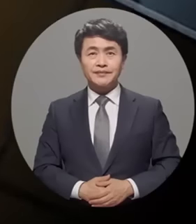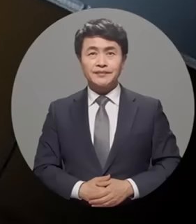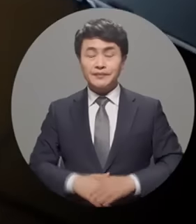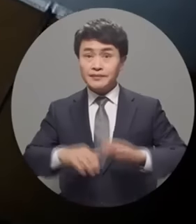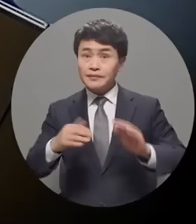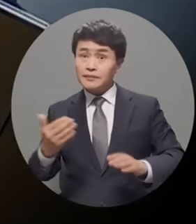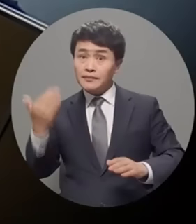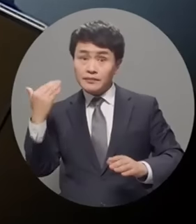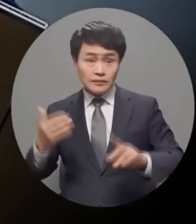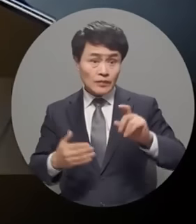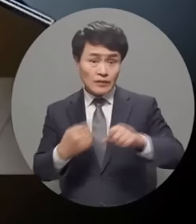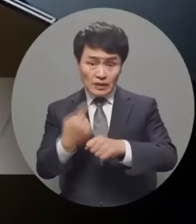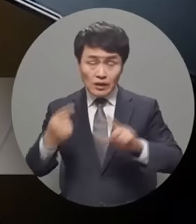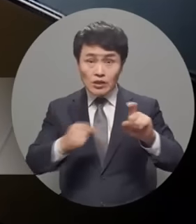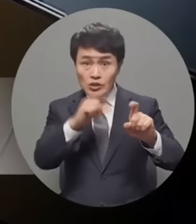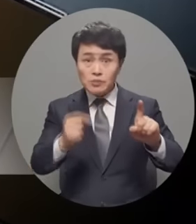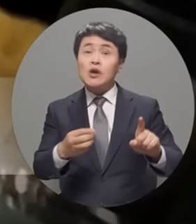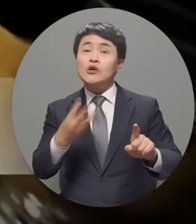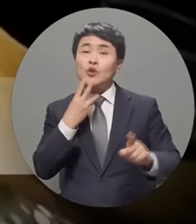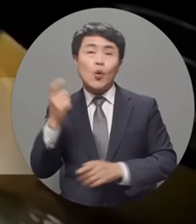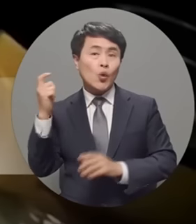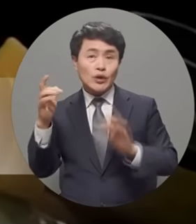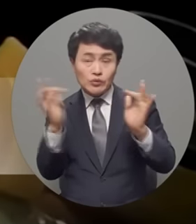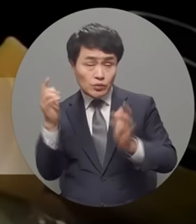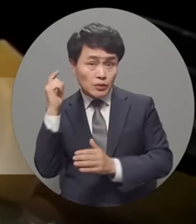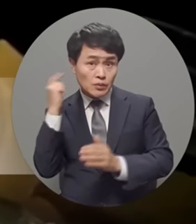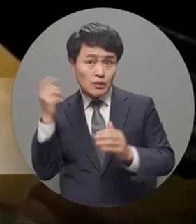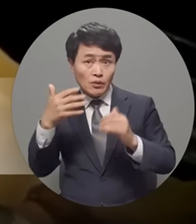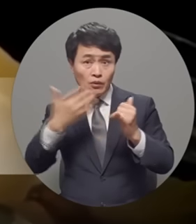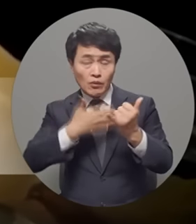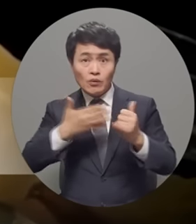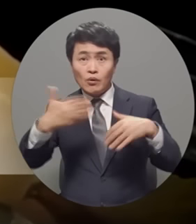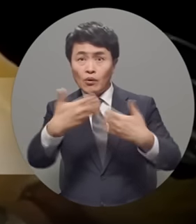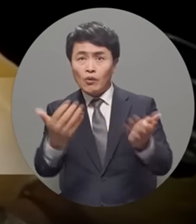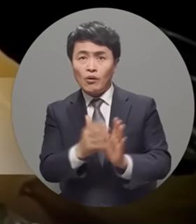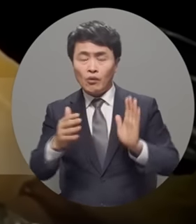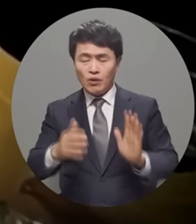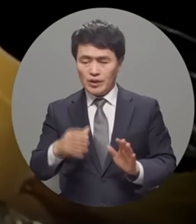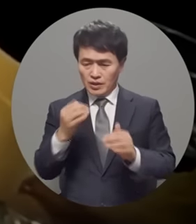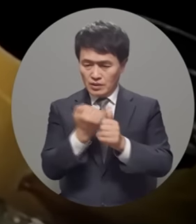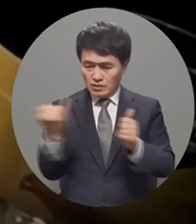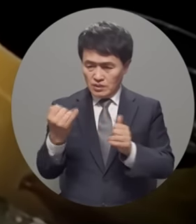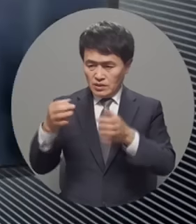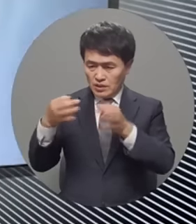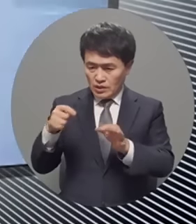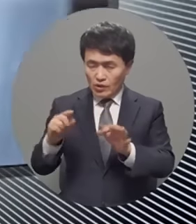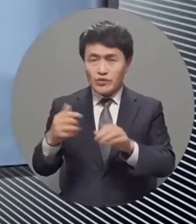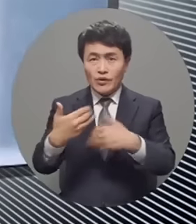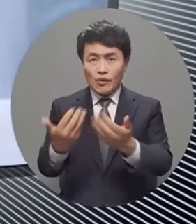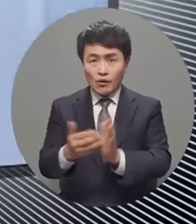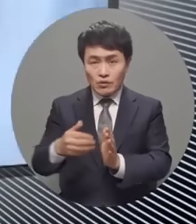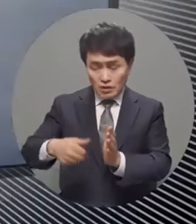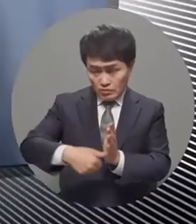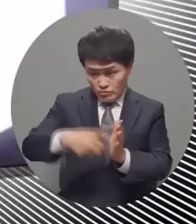지난해 11월 유튜브 방송 서울의 소리가 김건희 여사가 명품 가방을 받는 영상을 공개했습니다.